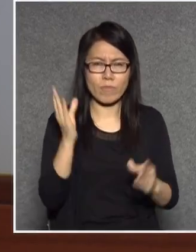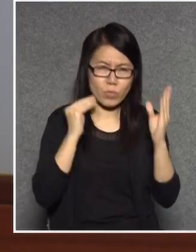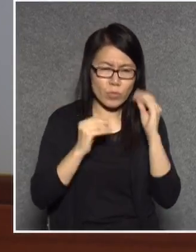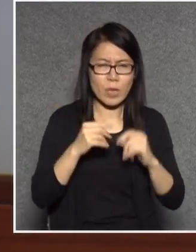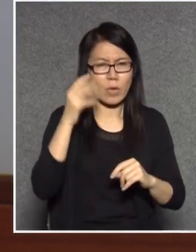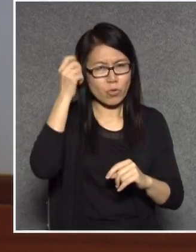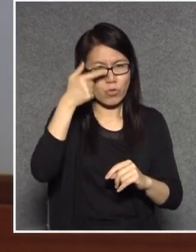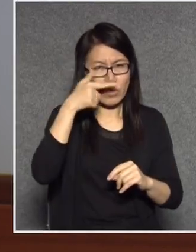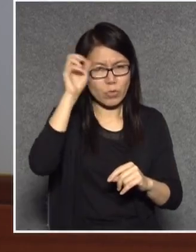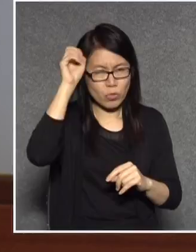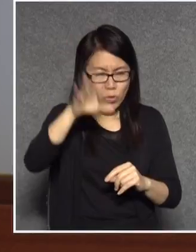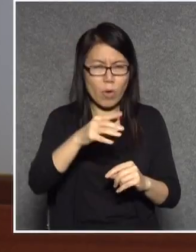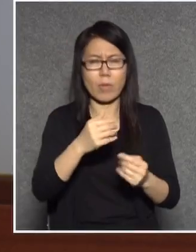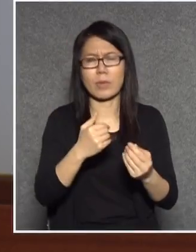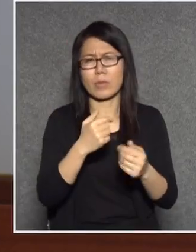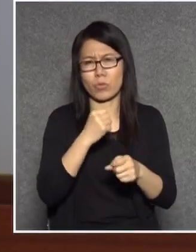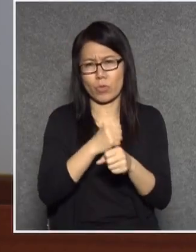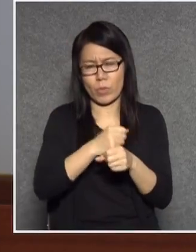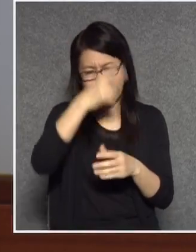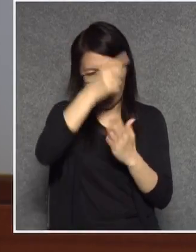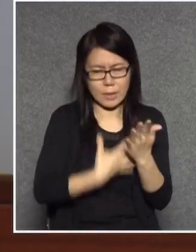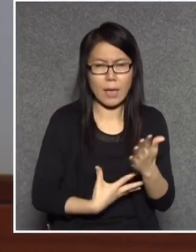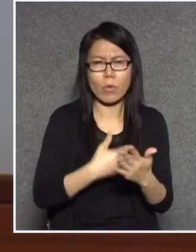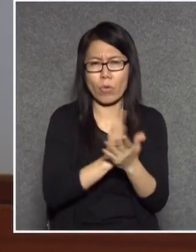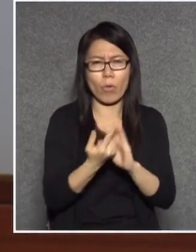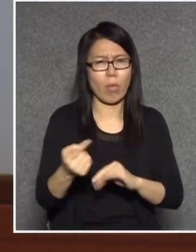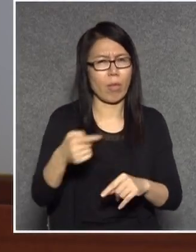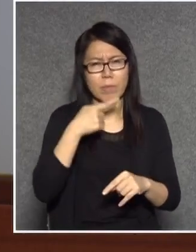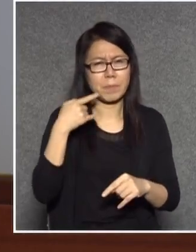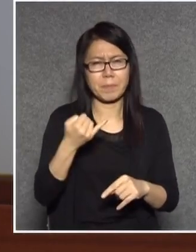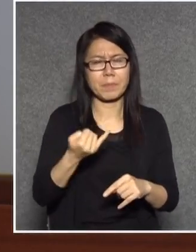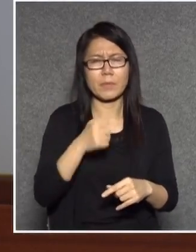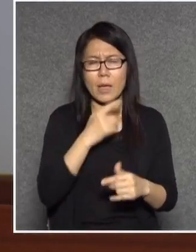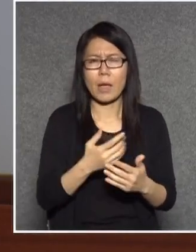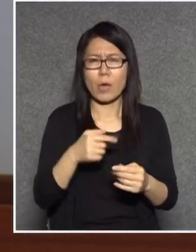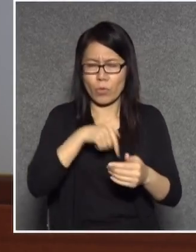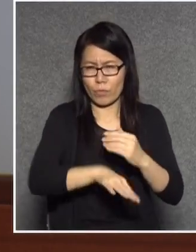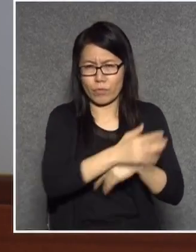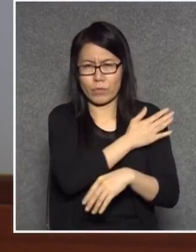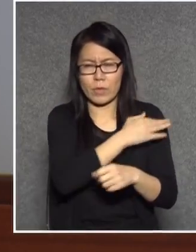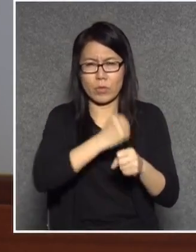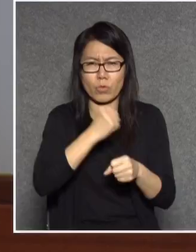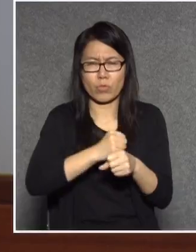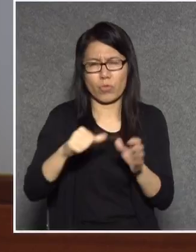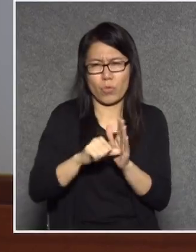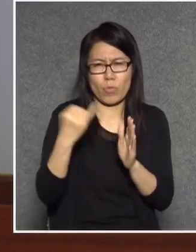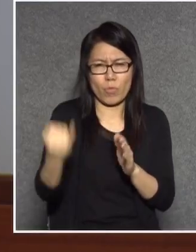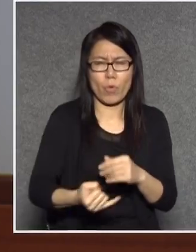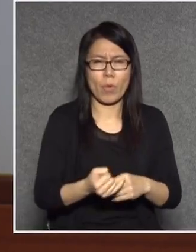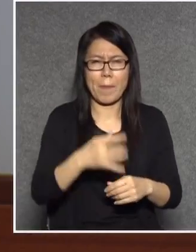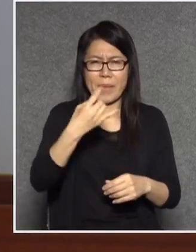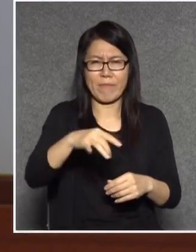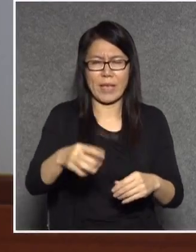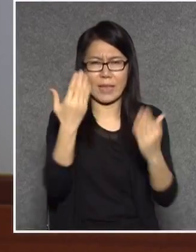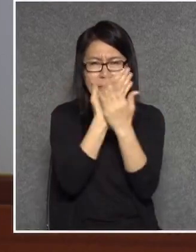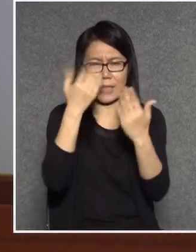業的政策上面的工作同樣是不合格。蘇錦良任內最大的污點就是在處理免費電視牌